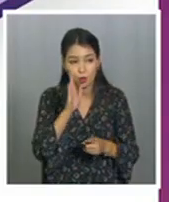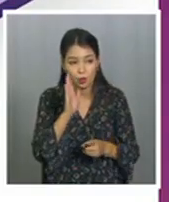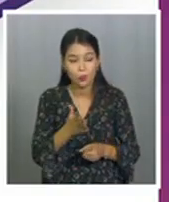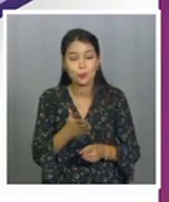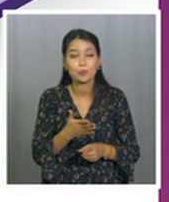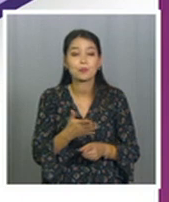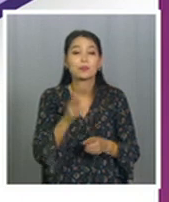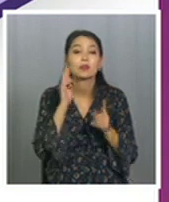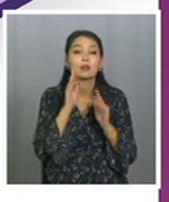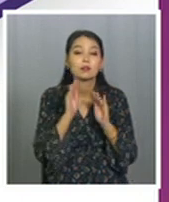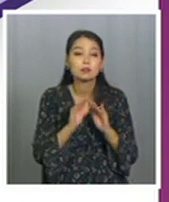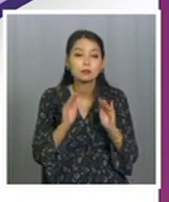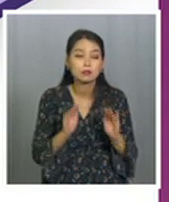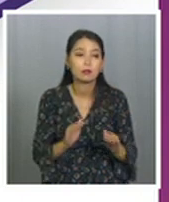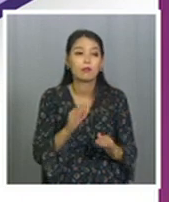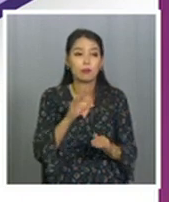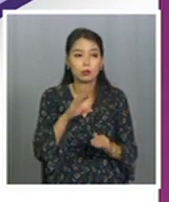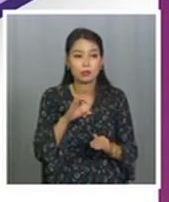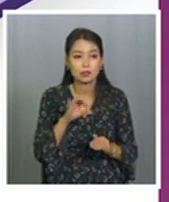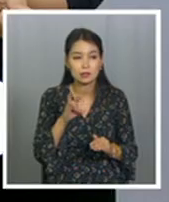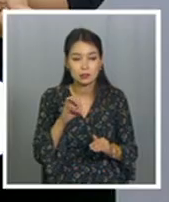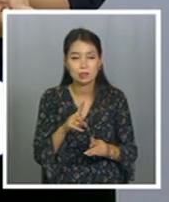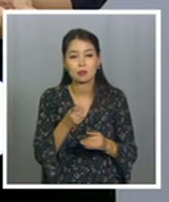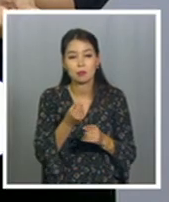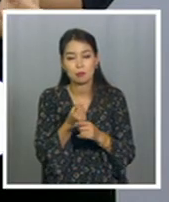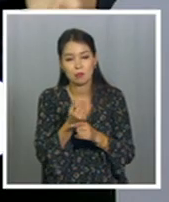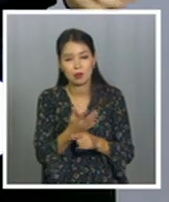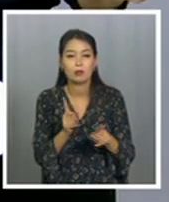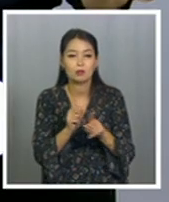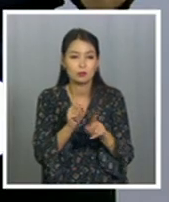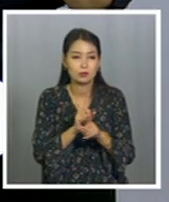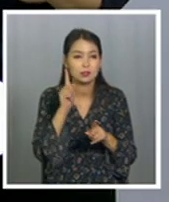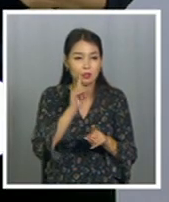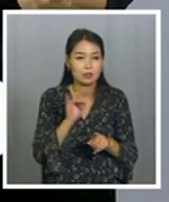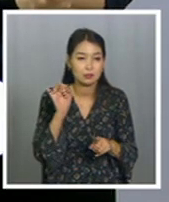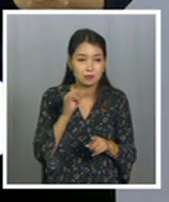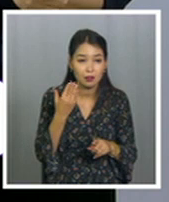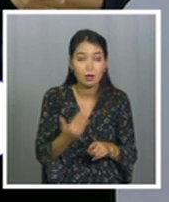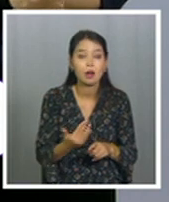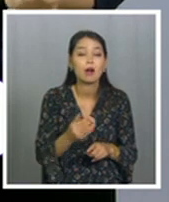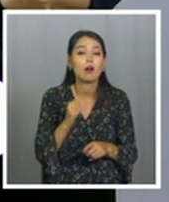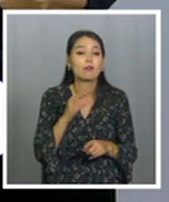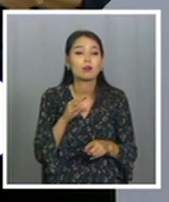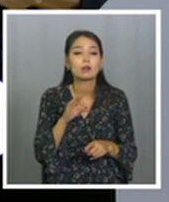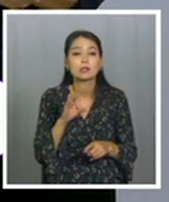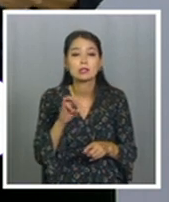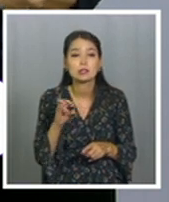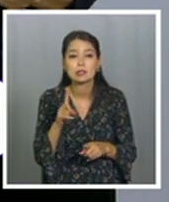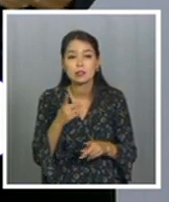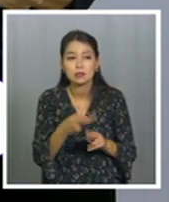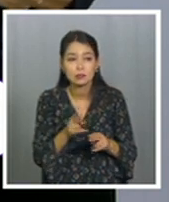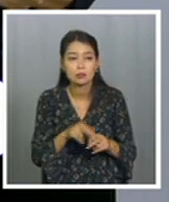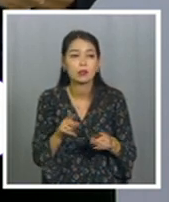Оқушылар, фотосинтез туралы біраз мәлімет алған сияқтымыз. Фотосинтез дегеніміз не? Фотосинтездің